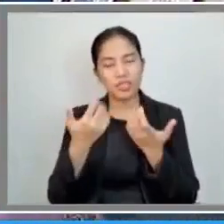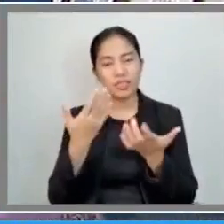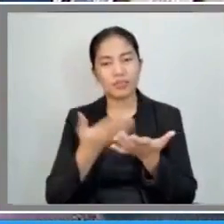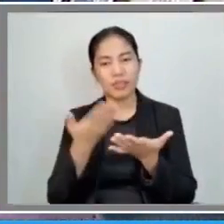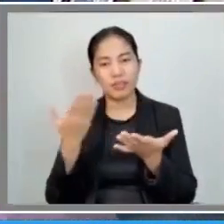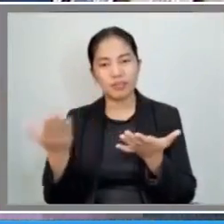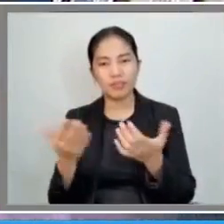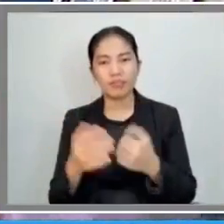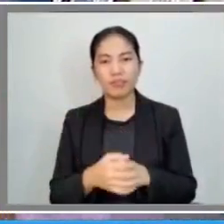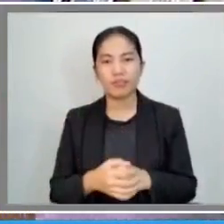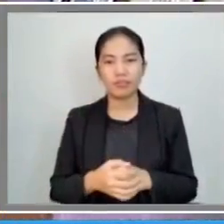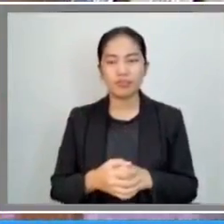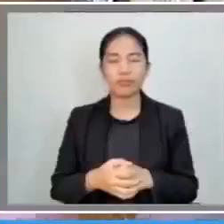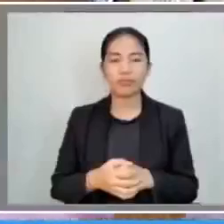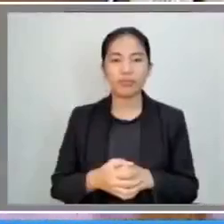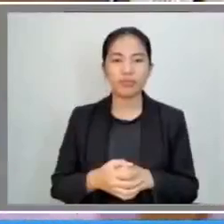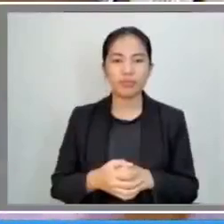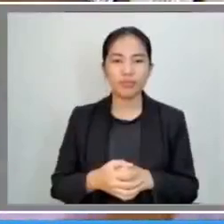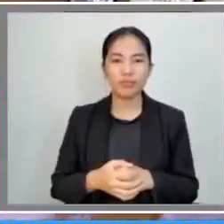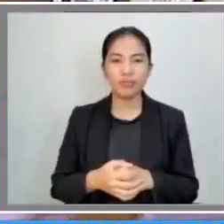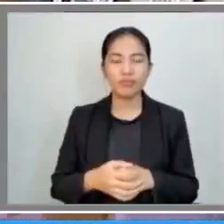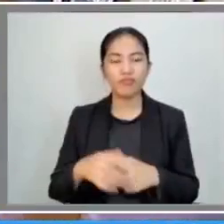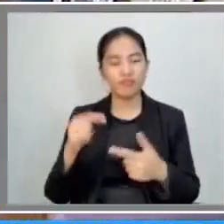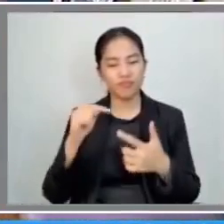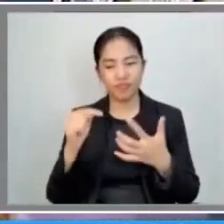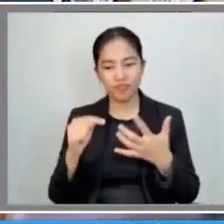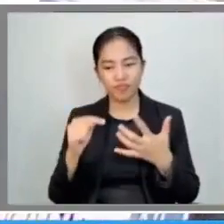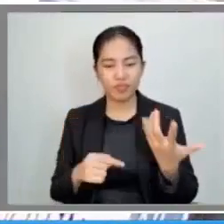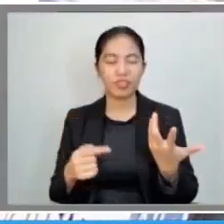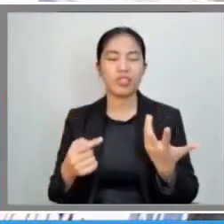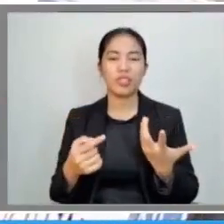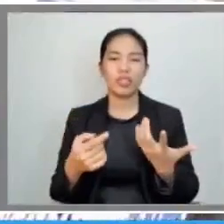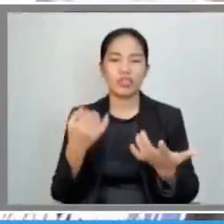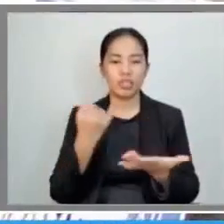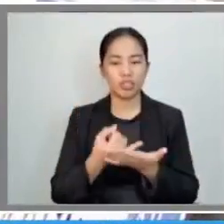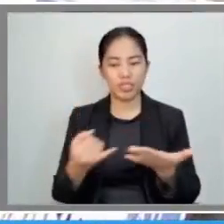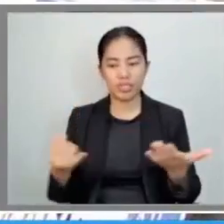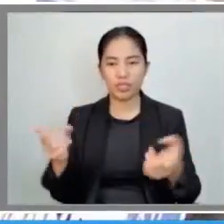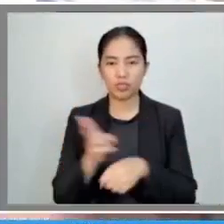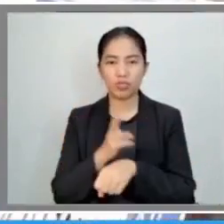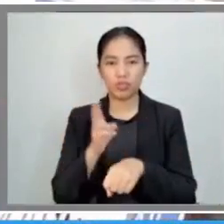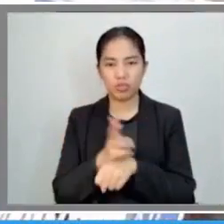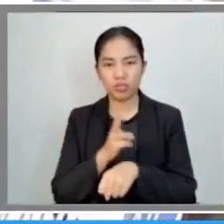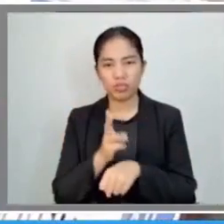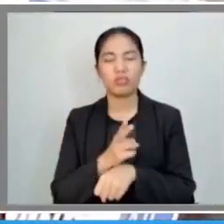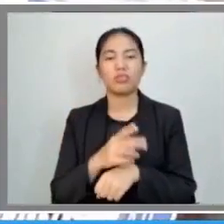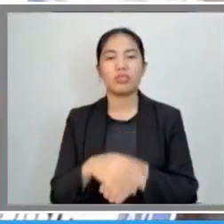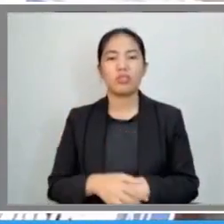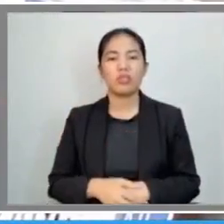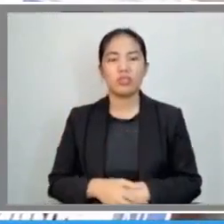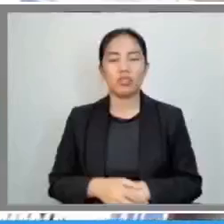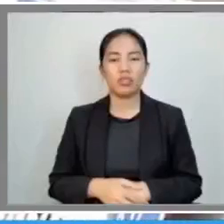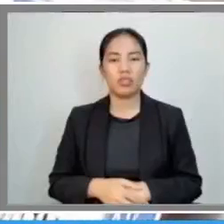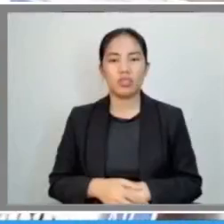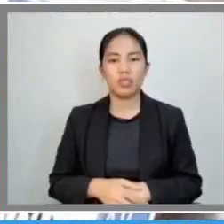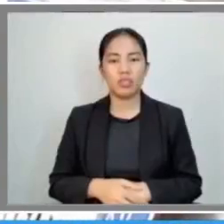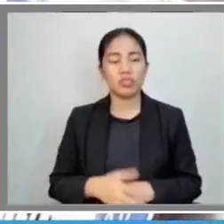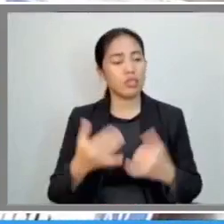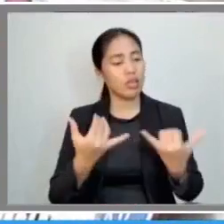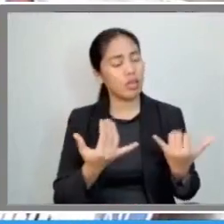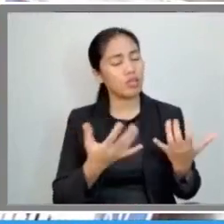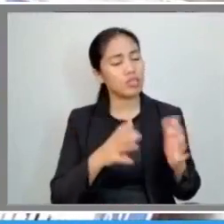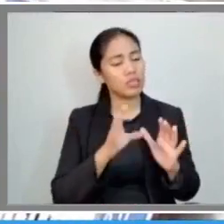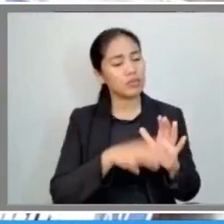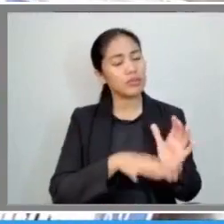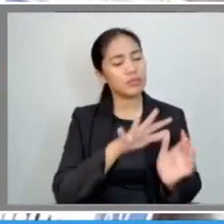mga pang bili ng Recado na din yun sa mga kung bumaba yung bigas, di ba po? Medyo mura na kasi 56, 55. Bumaba